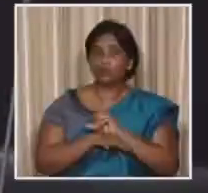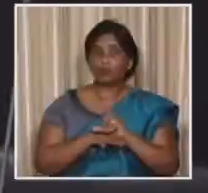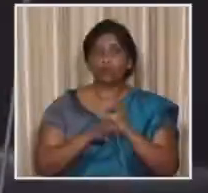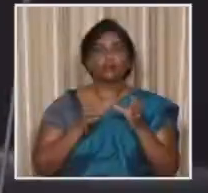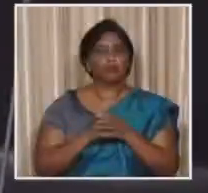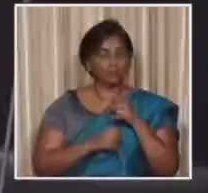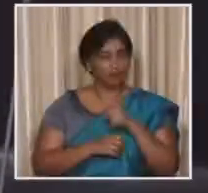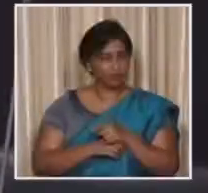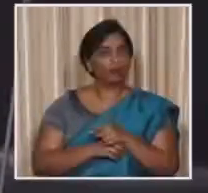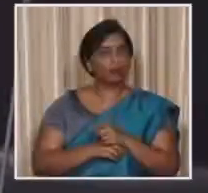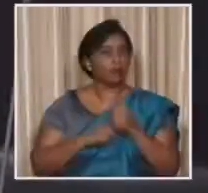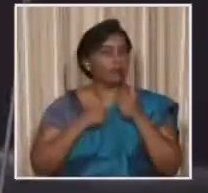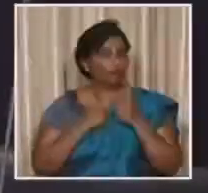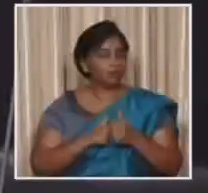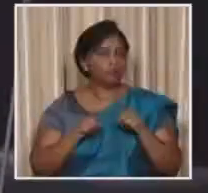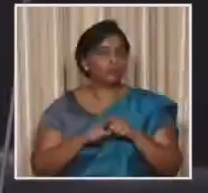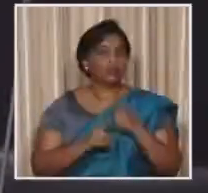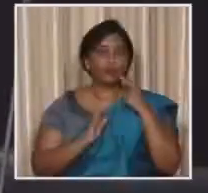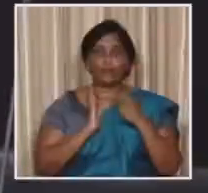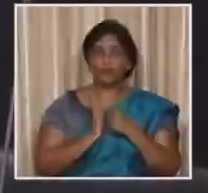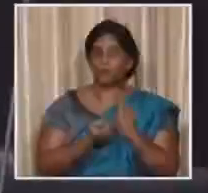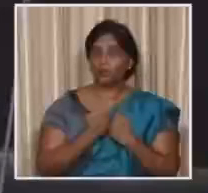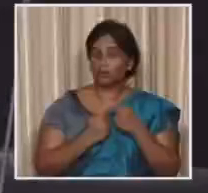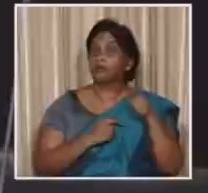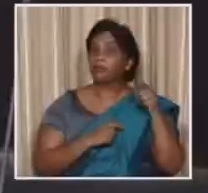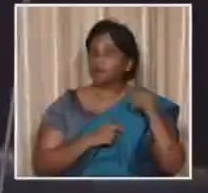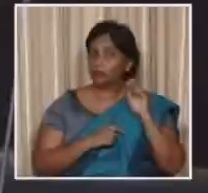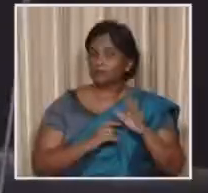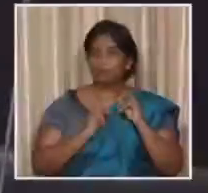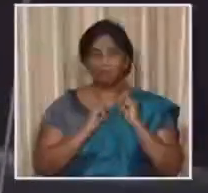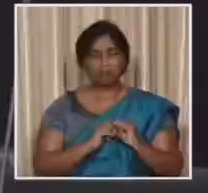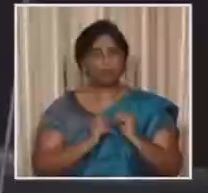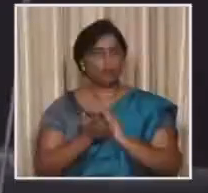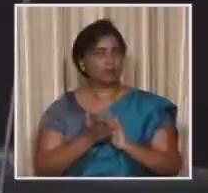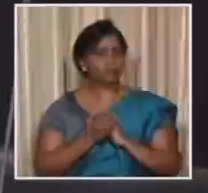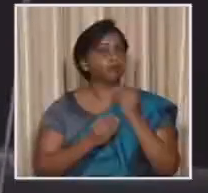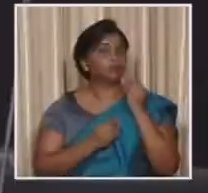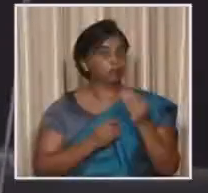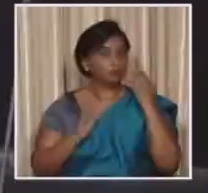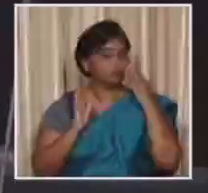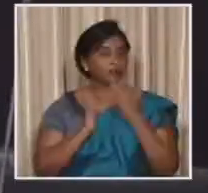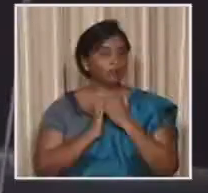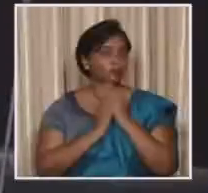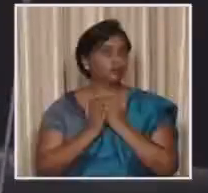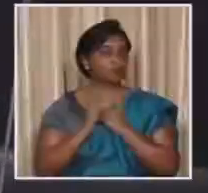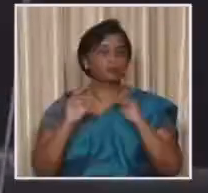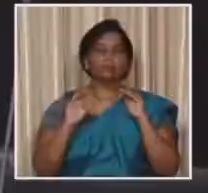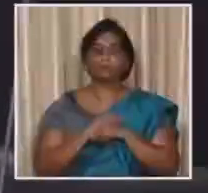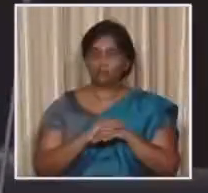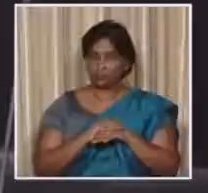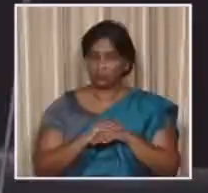sabawak wising sadaran lesa vibagya kerala, ya itu winditi anta sahaya selesai mat adala vidividana tetulat